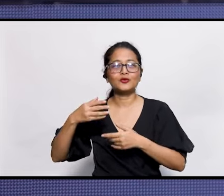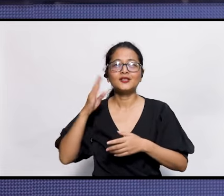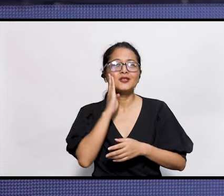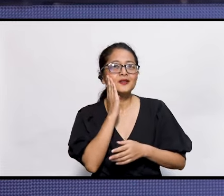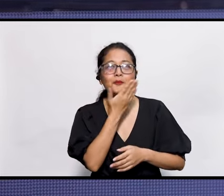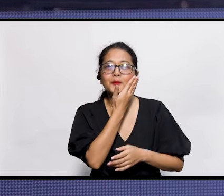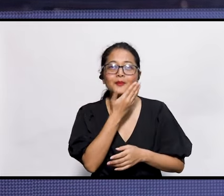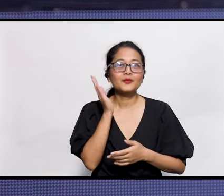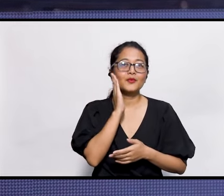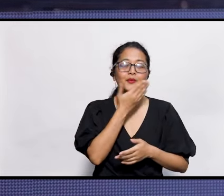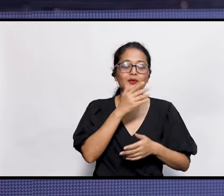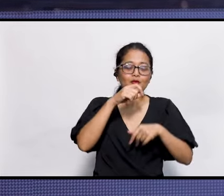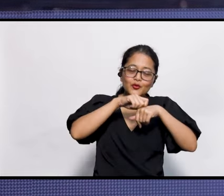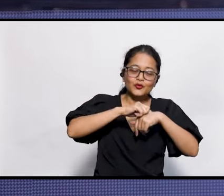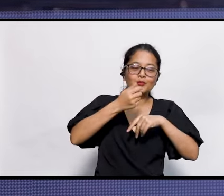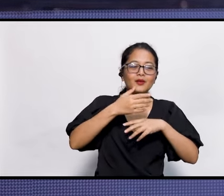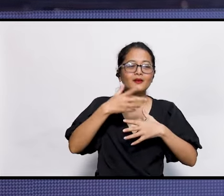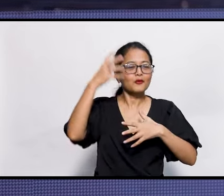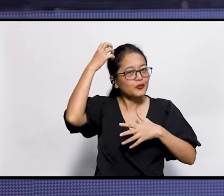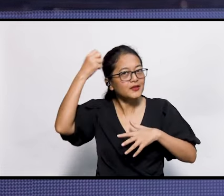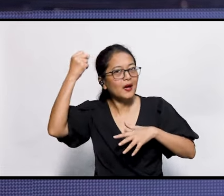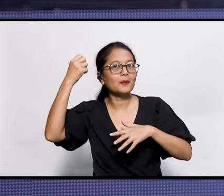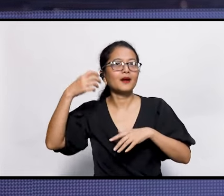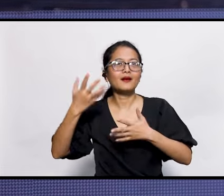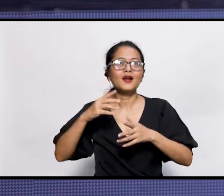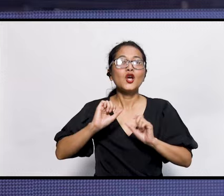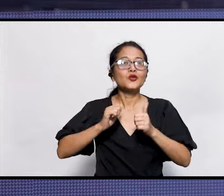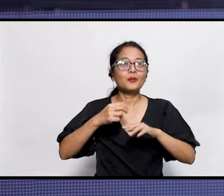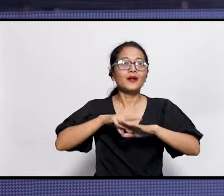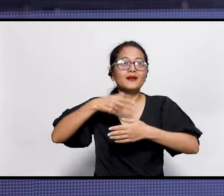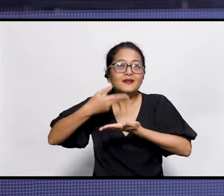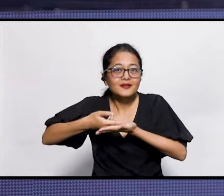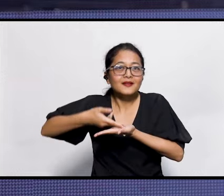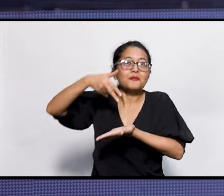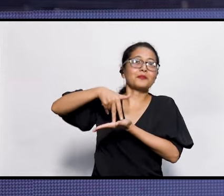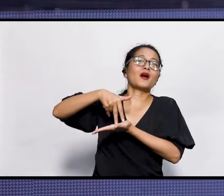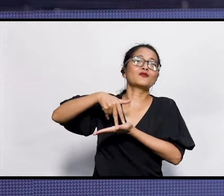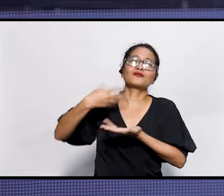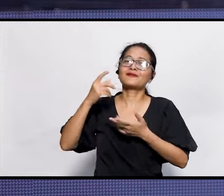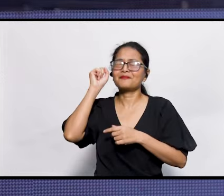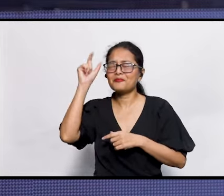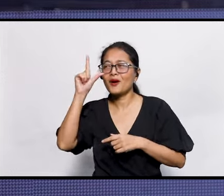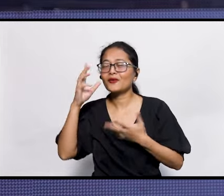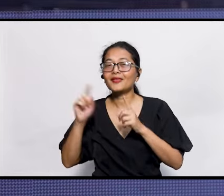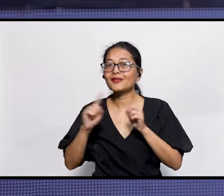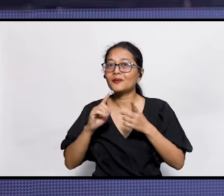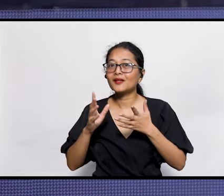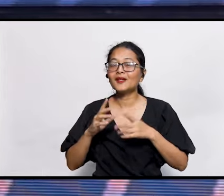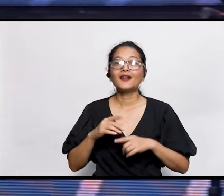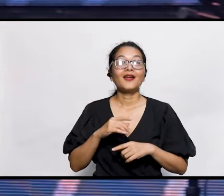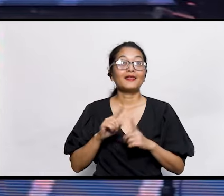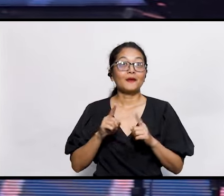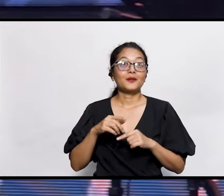eh 7 jam Setelah itu dia wake up gu sadar dan dia katakan Saya dibawa Tuhan